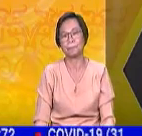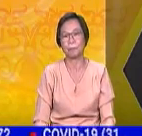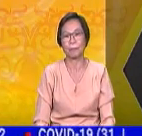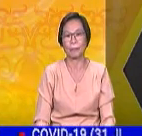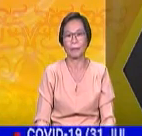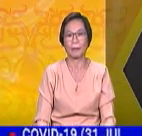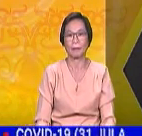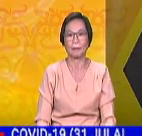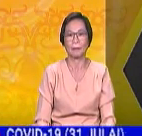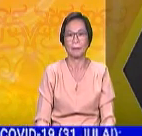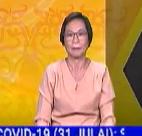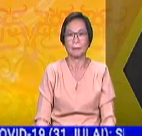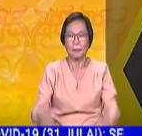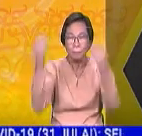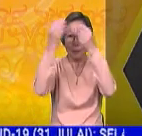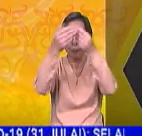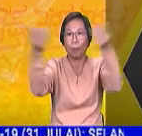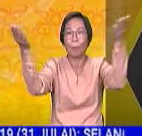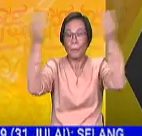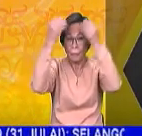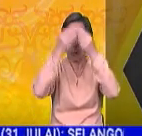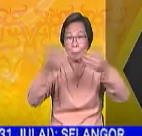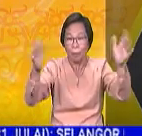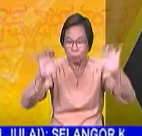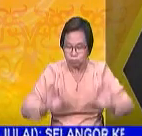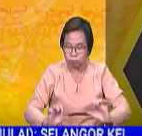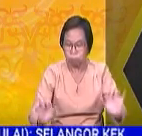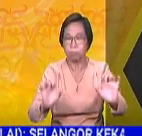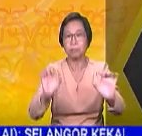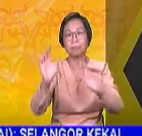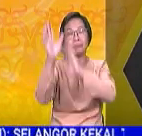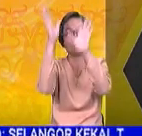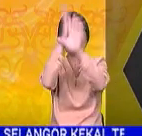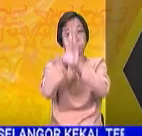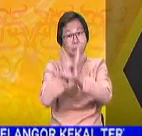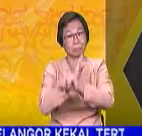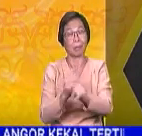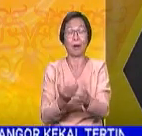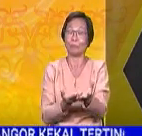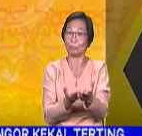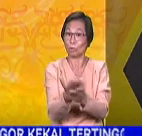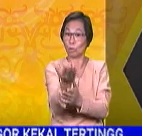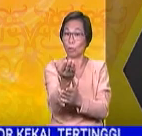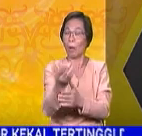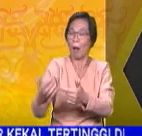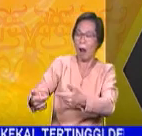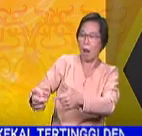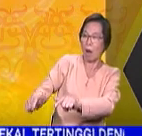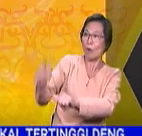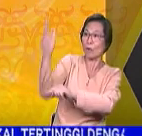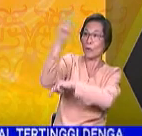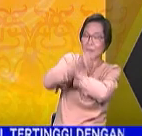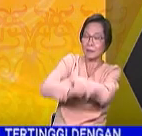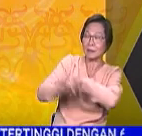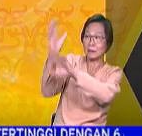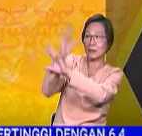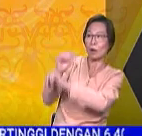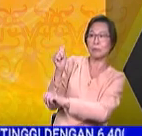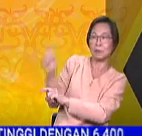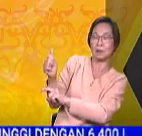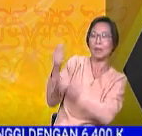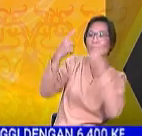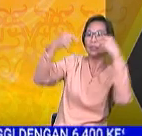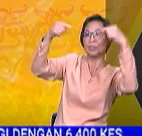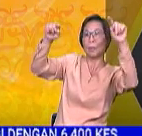dalam perkembangan sama pengikhtisaran proklamasi darurat di negeri Serawak sekaligus memberi ruang kepada kerajaan negeri untuk